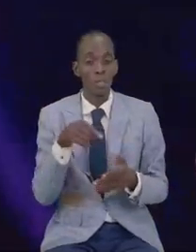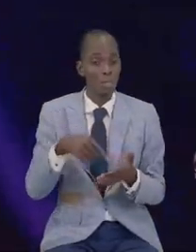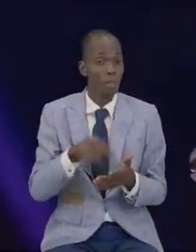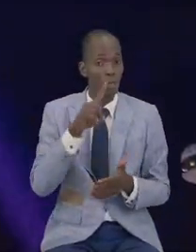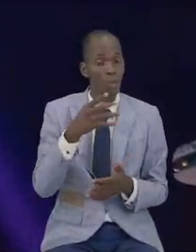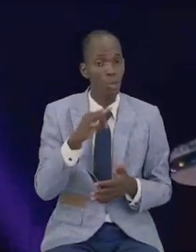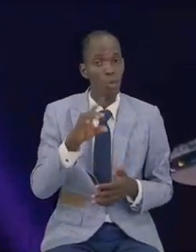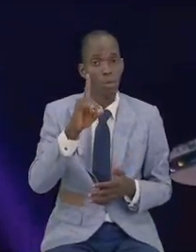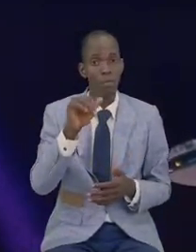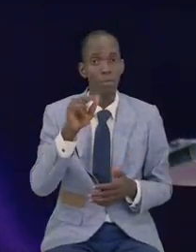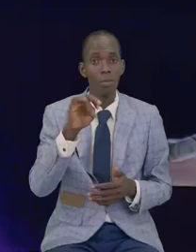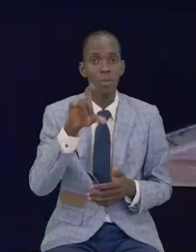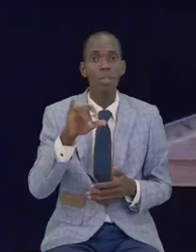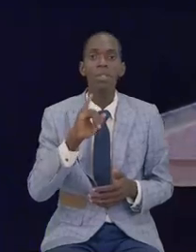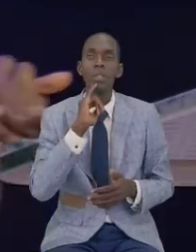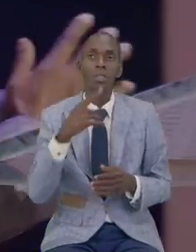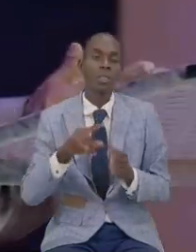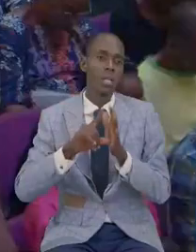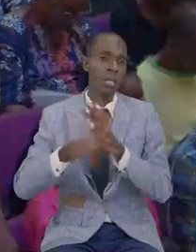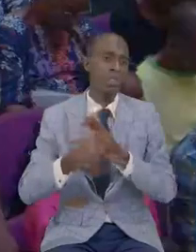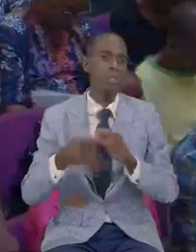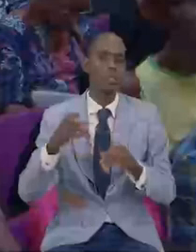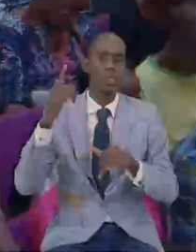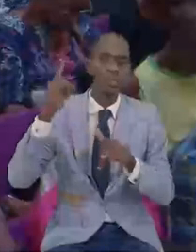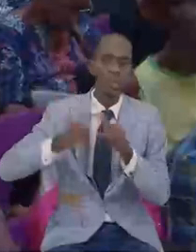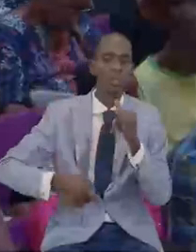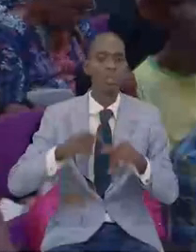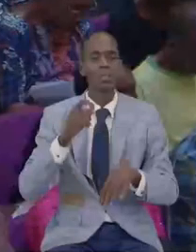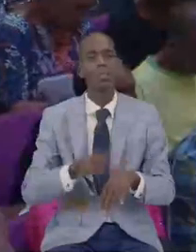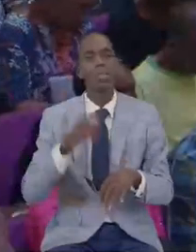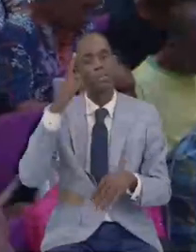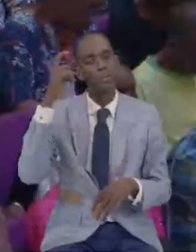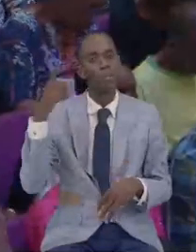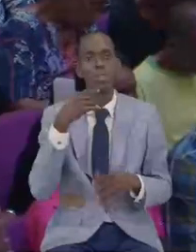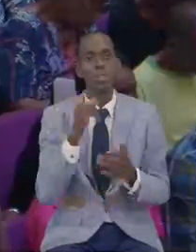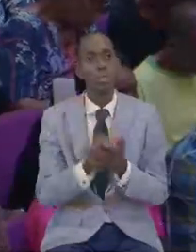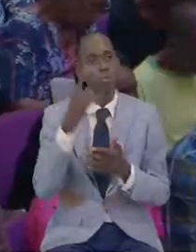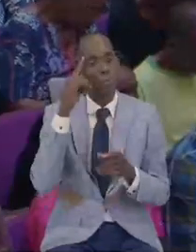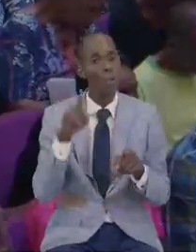de l'eschatologie. Voilà le verset 45 ici.